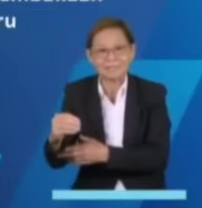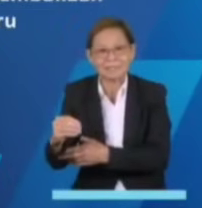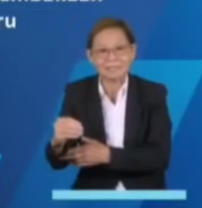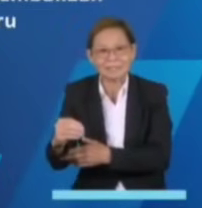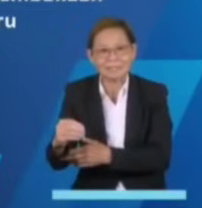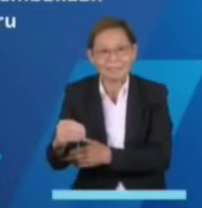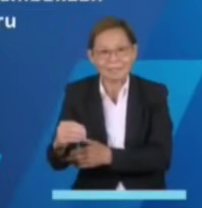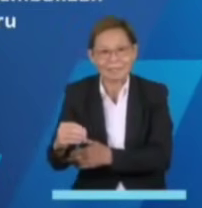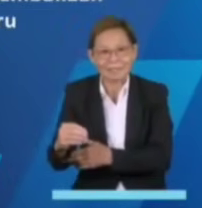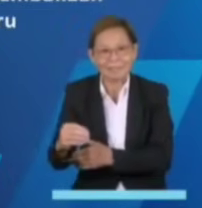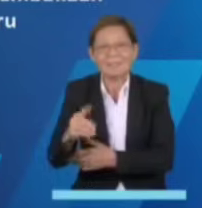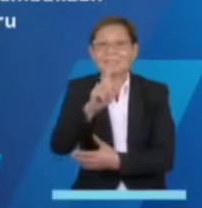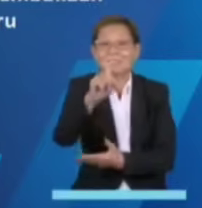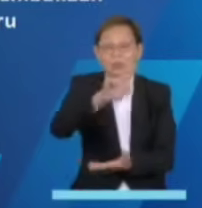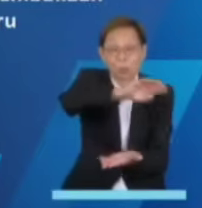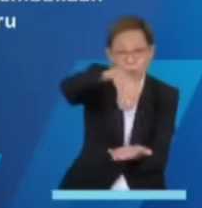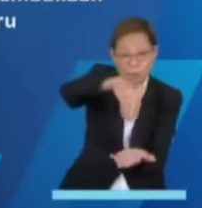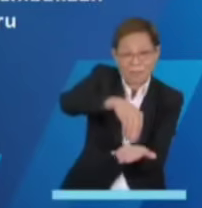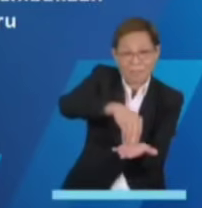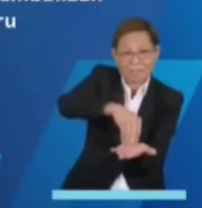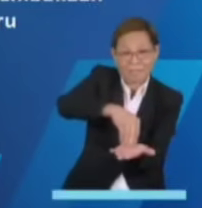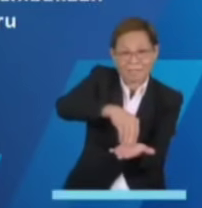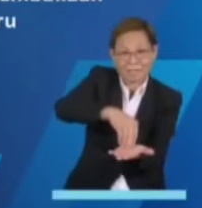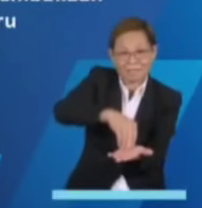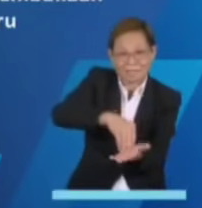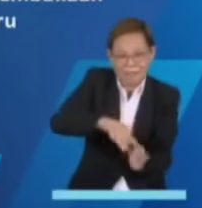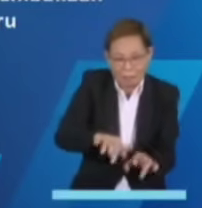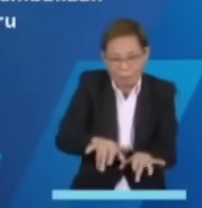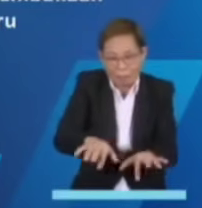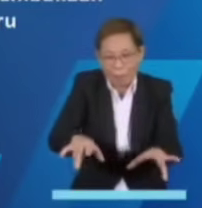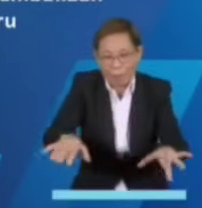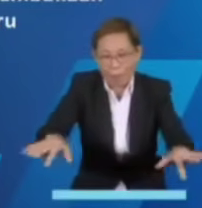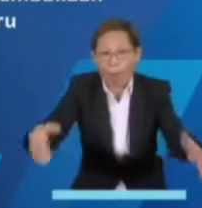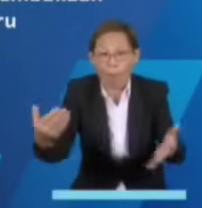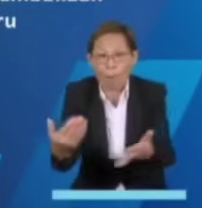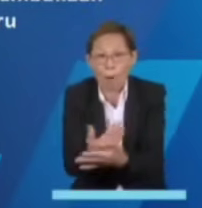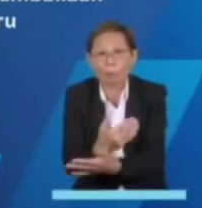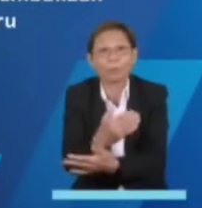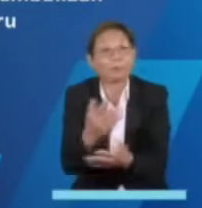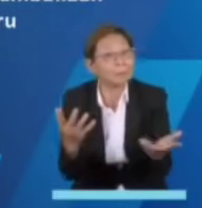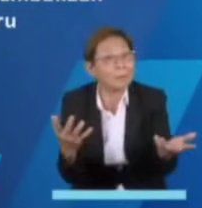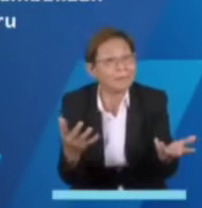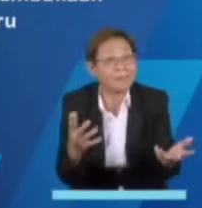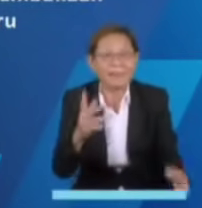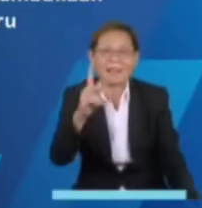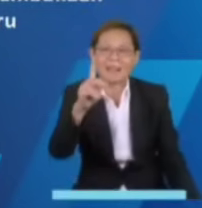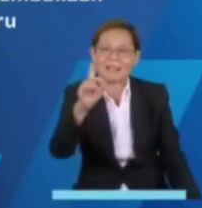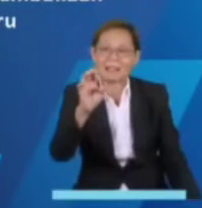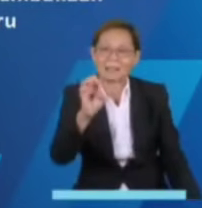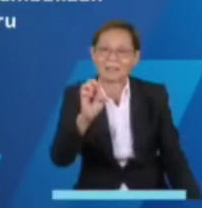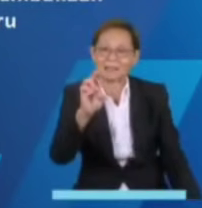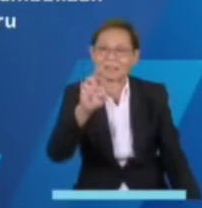satu pusat perkembangan baru di Krian, Perak.